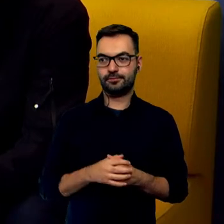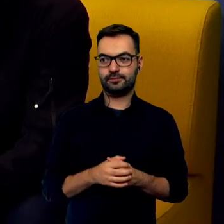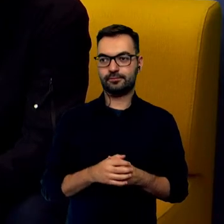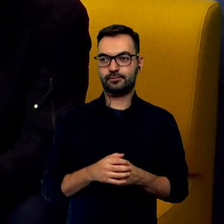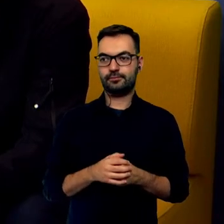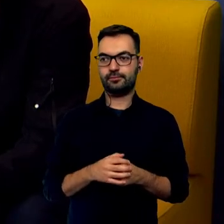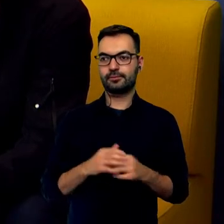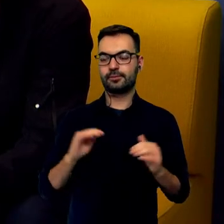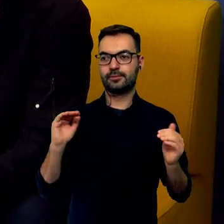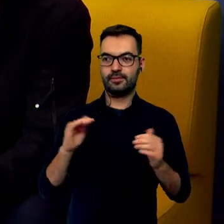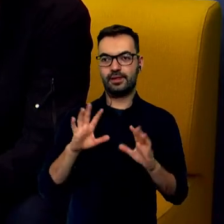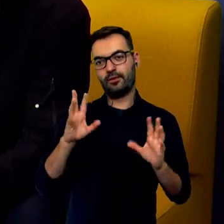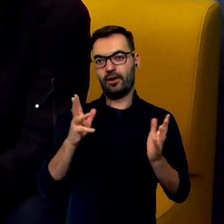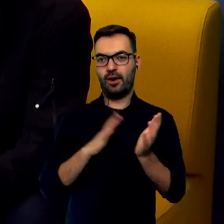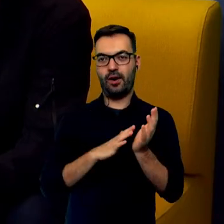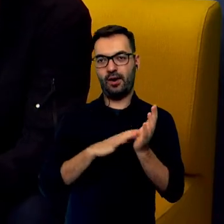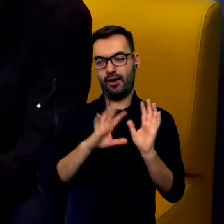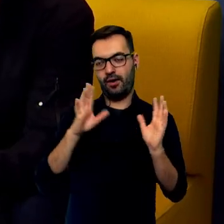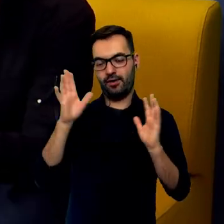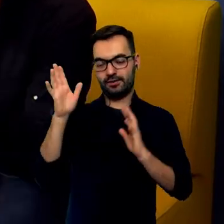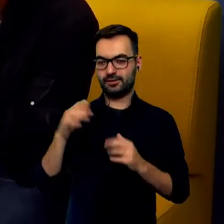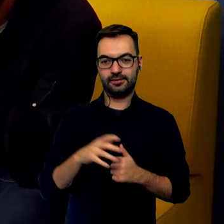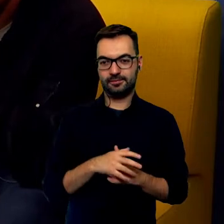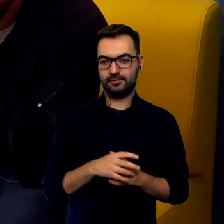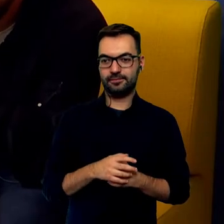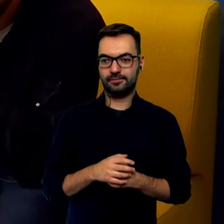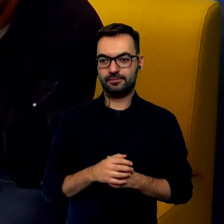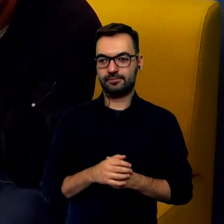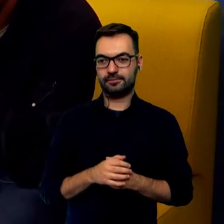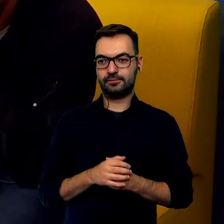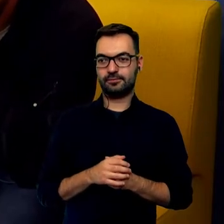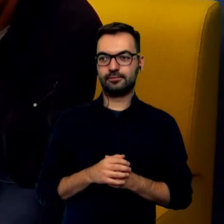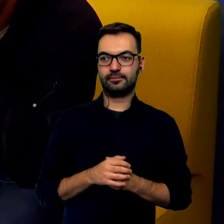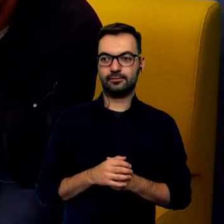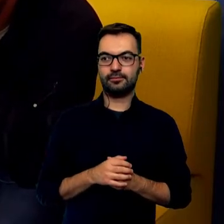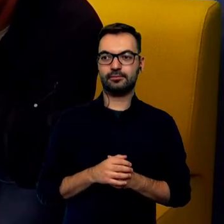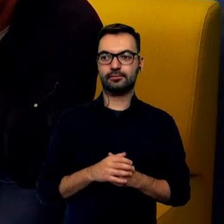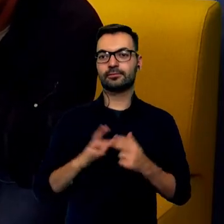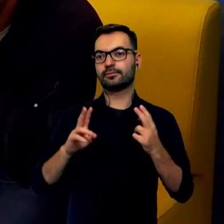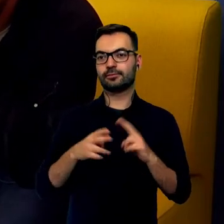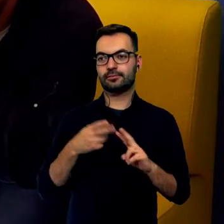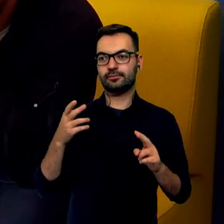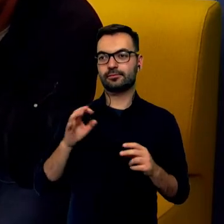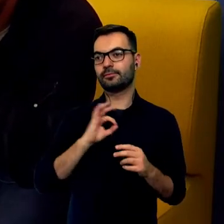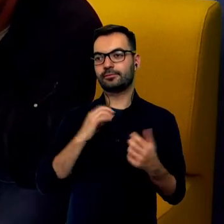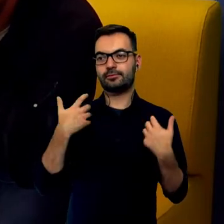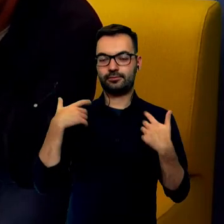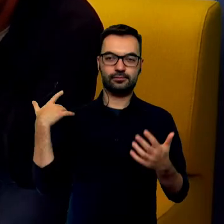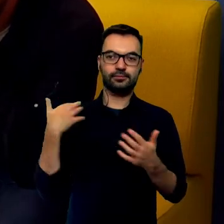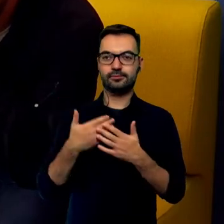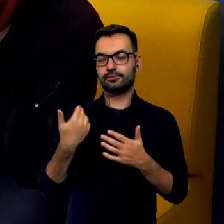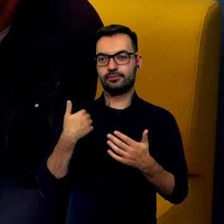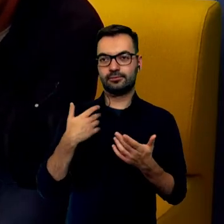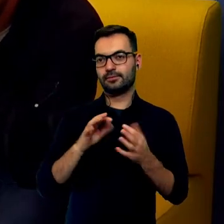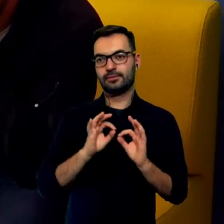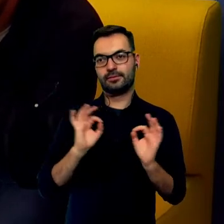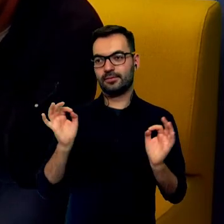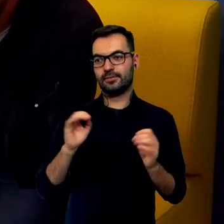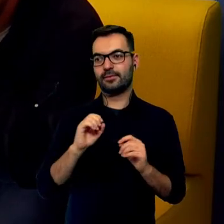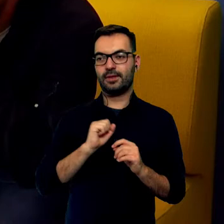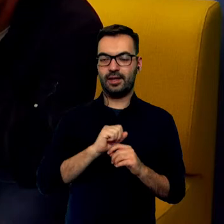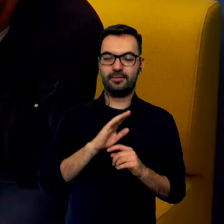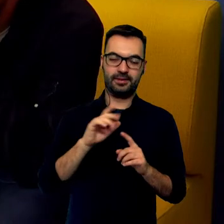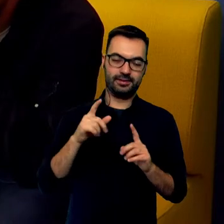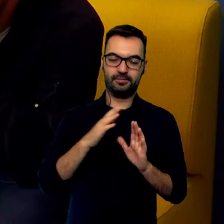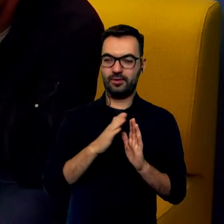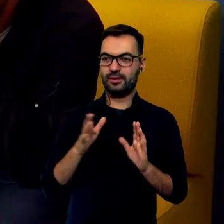już skrótowo, laurkowej, opowiadającej, powiedzmy, jak moje życie przebiegało z punktu A